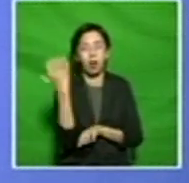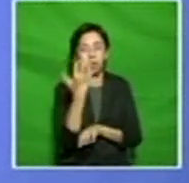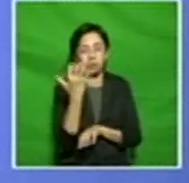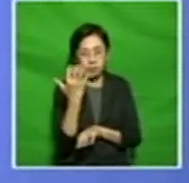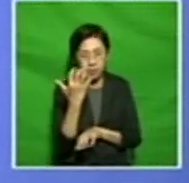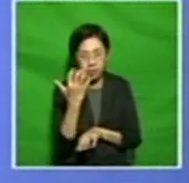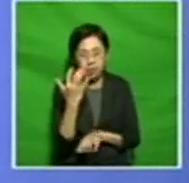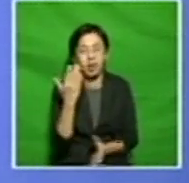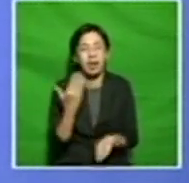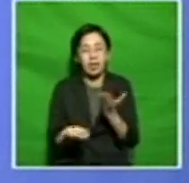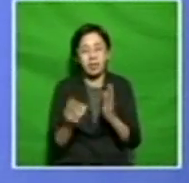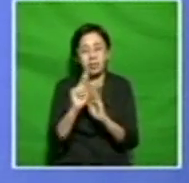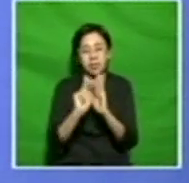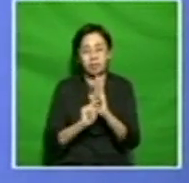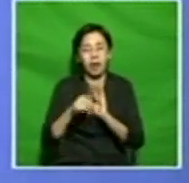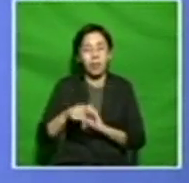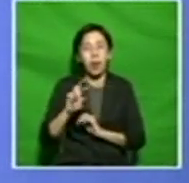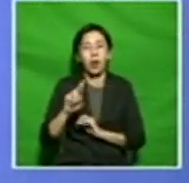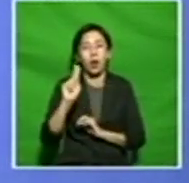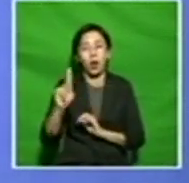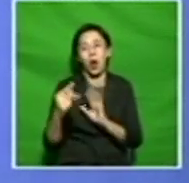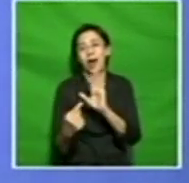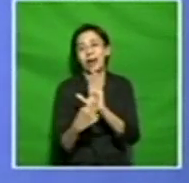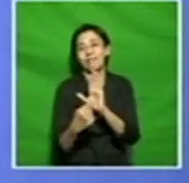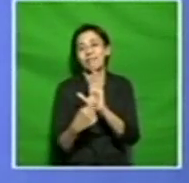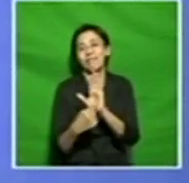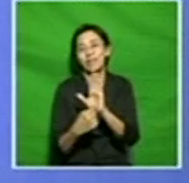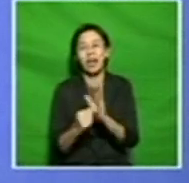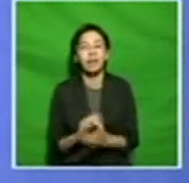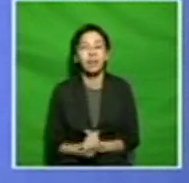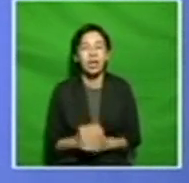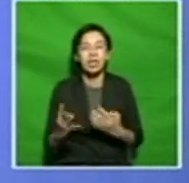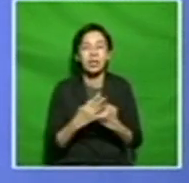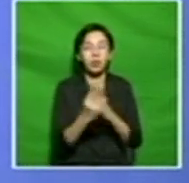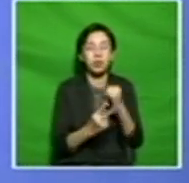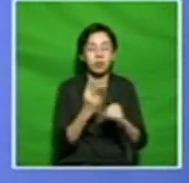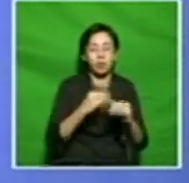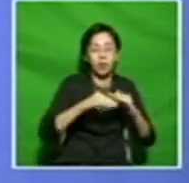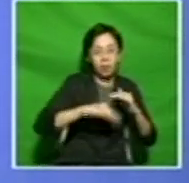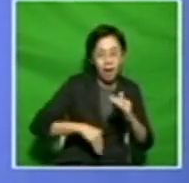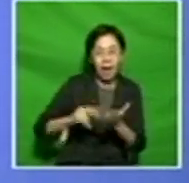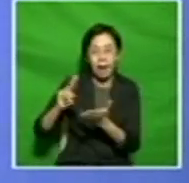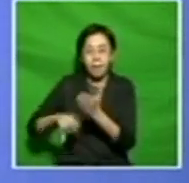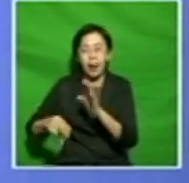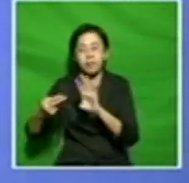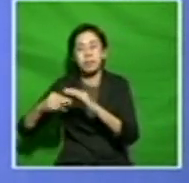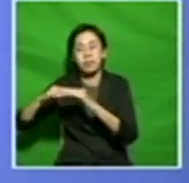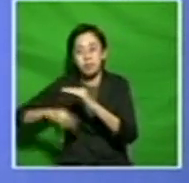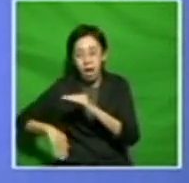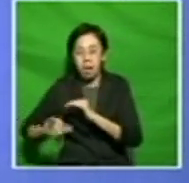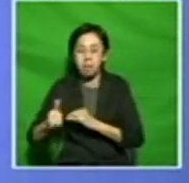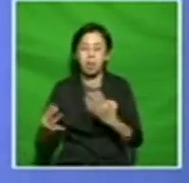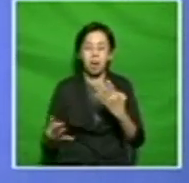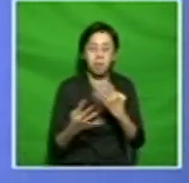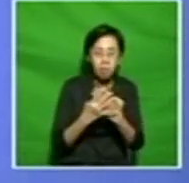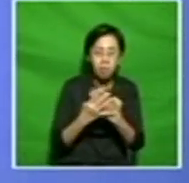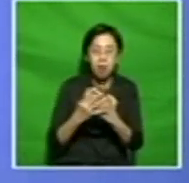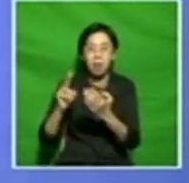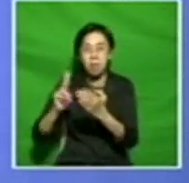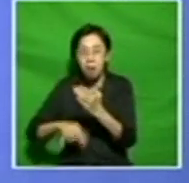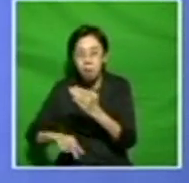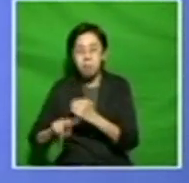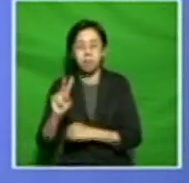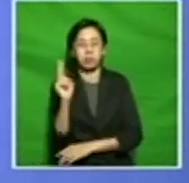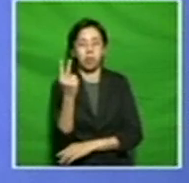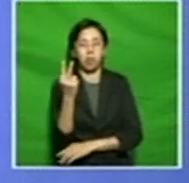รือใช้พระราชกำหนดนี้เองซึ่งจำคุกไม่เกิน2ปีปรับไม่เกิน 40,000 บาทหรือทั้งจำทั้งปรับก็มาตร